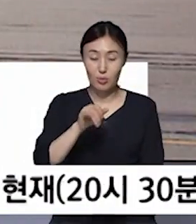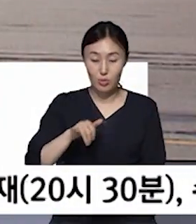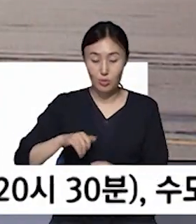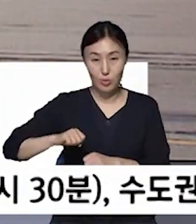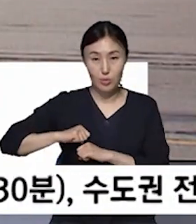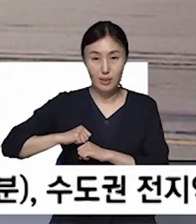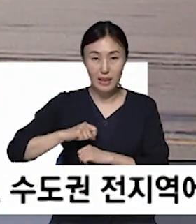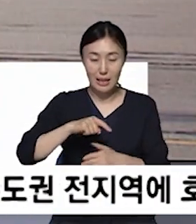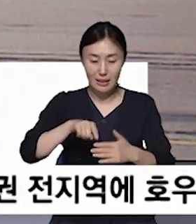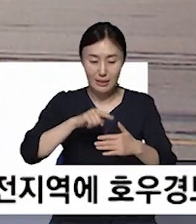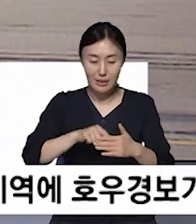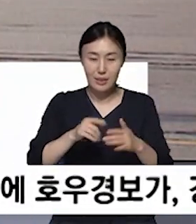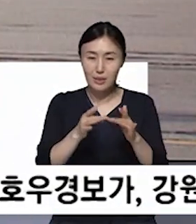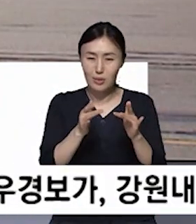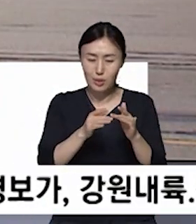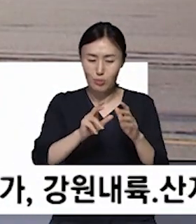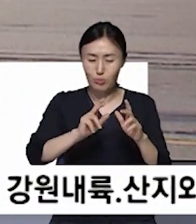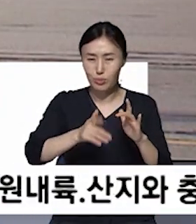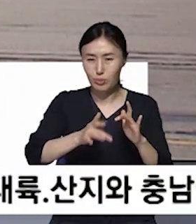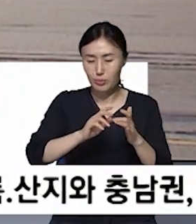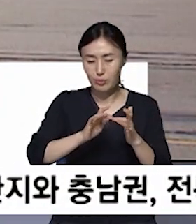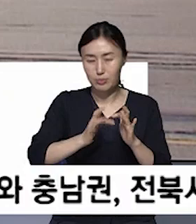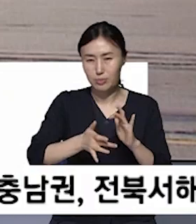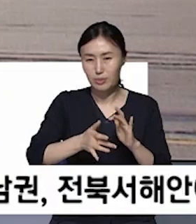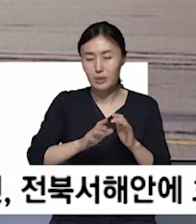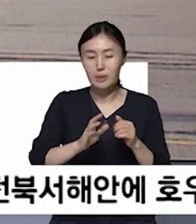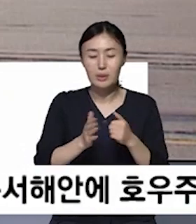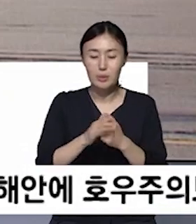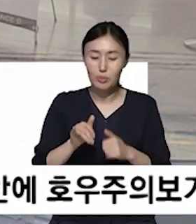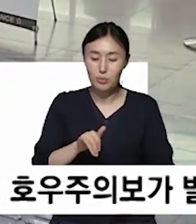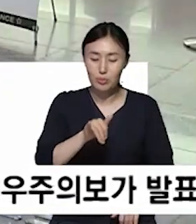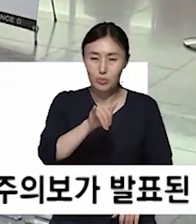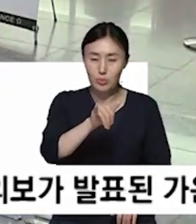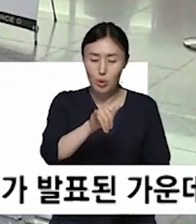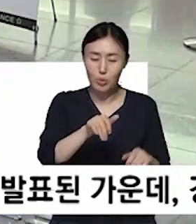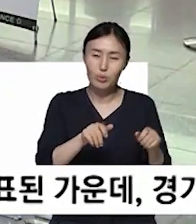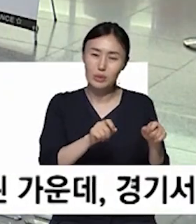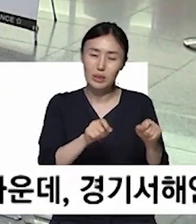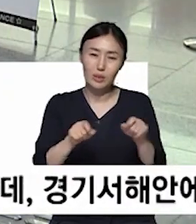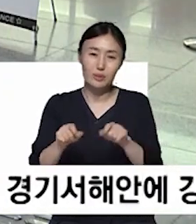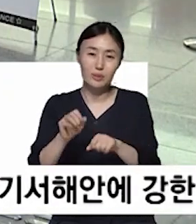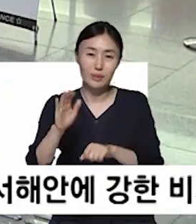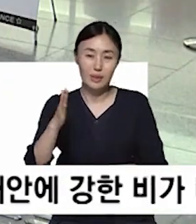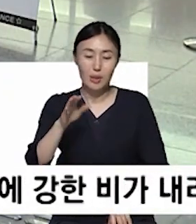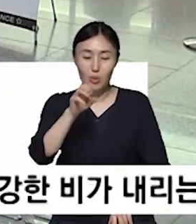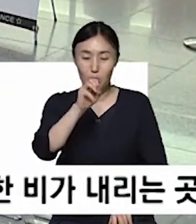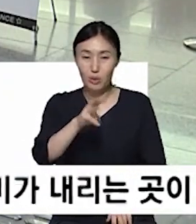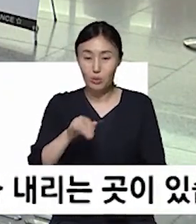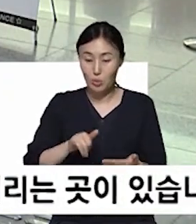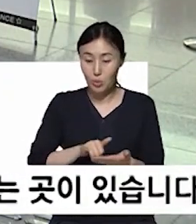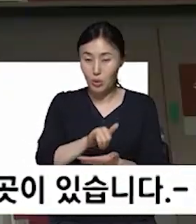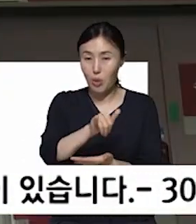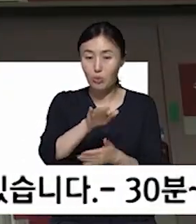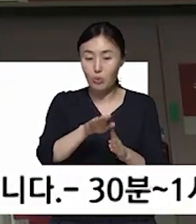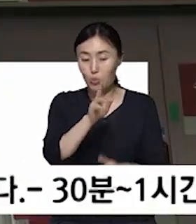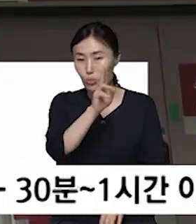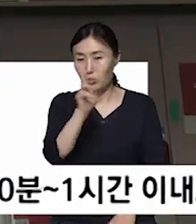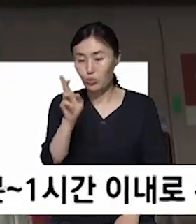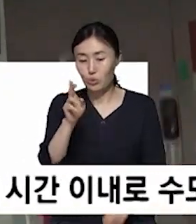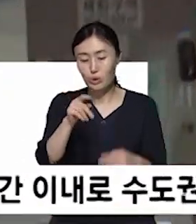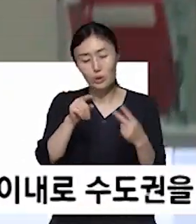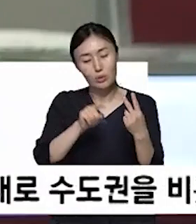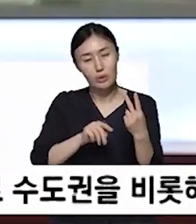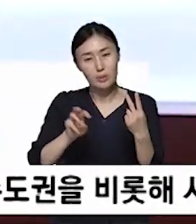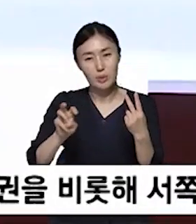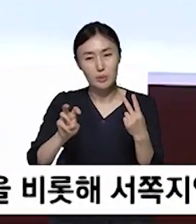광주공항에서 인터넷 통신장애로 여객기 운항이 지연됐습니다. 한국공항공사 광주공항은 오늘 오후 2시 반쯤 한